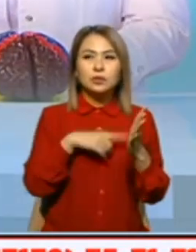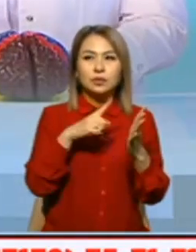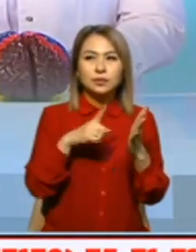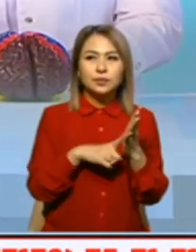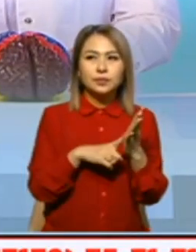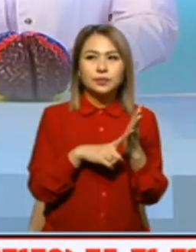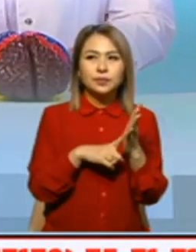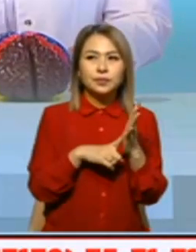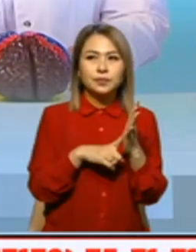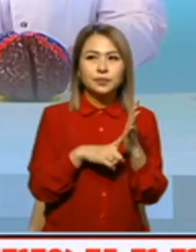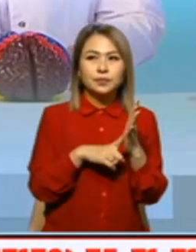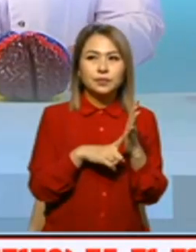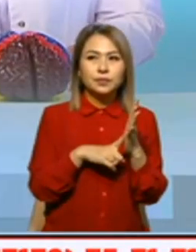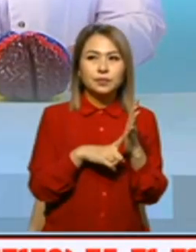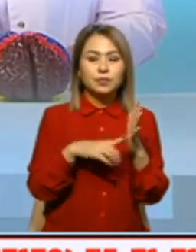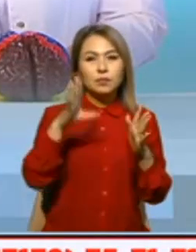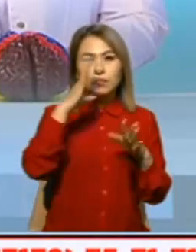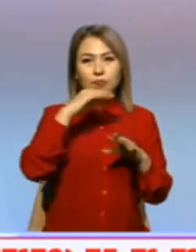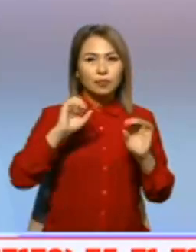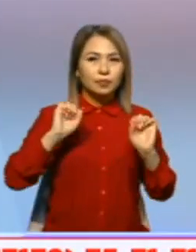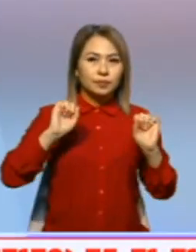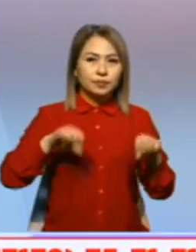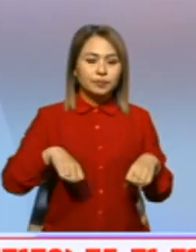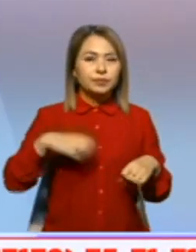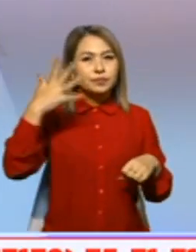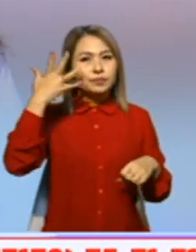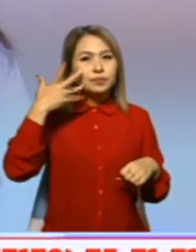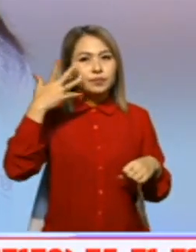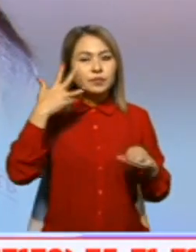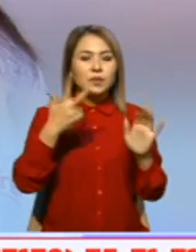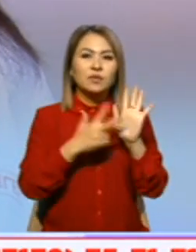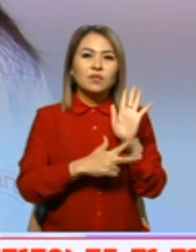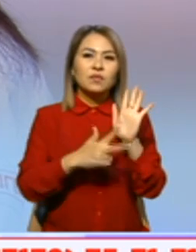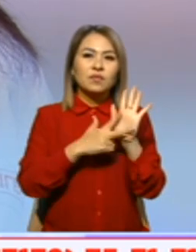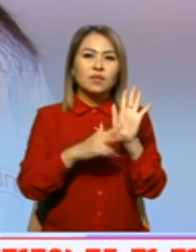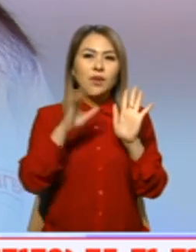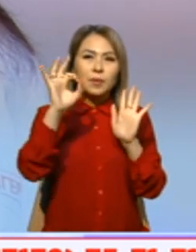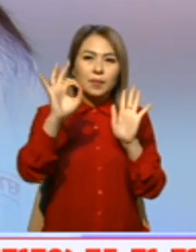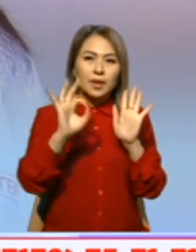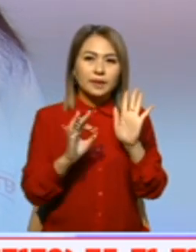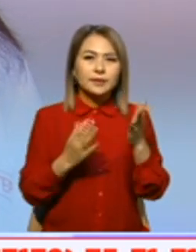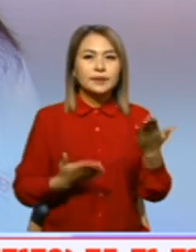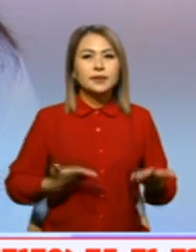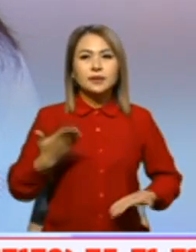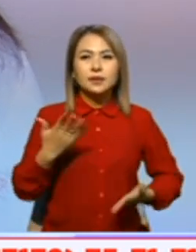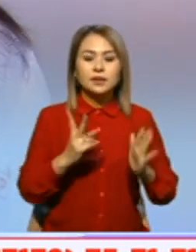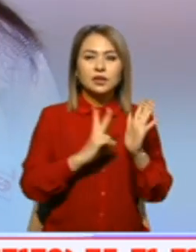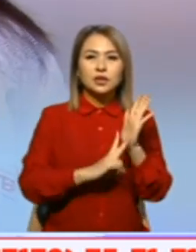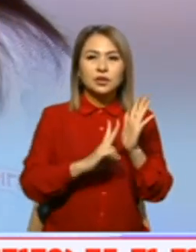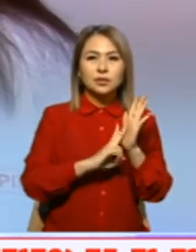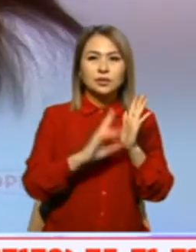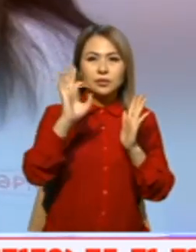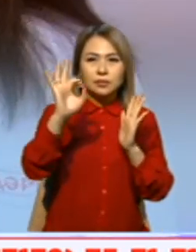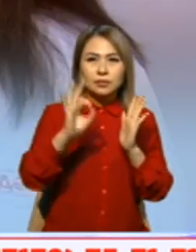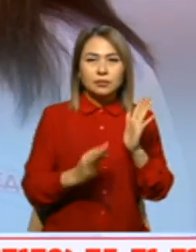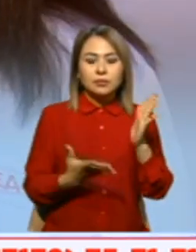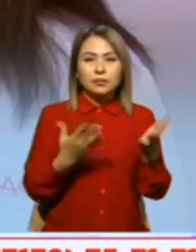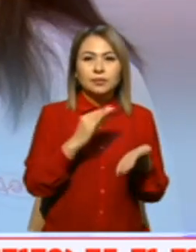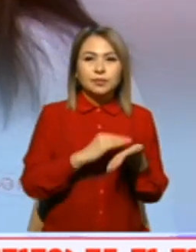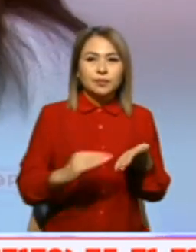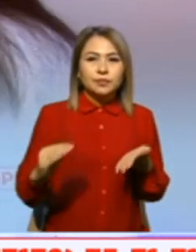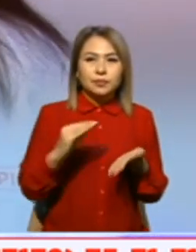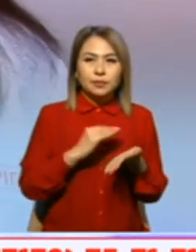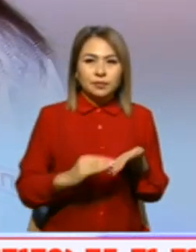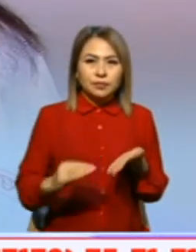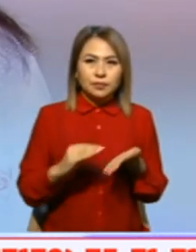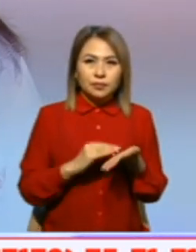иә? Болу мүмкін деген осындай вероятность 80% болмаса 70% деп солай жазып береді өздері,